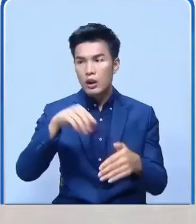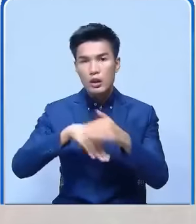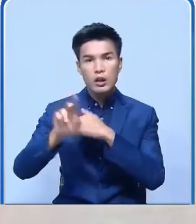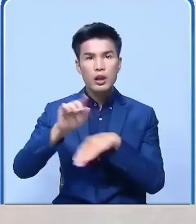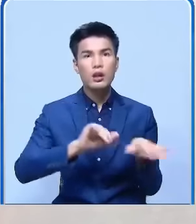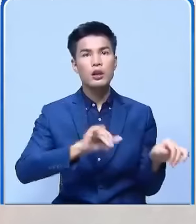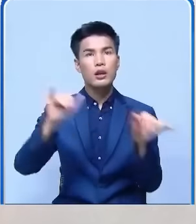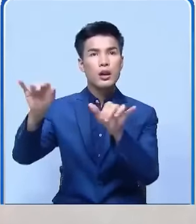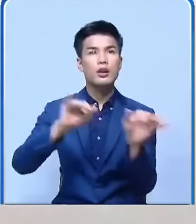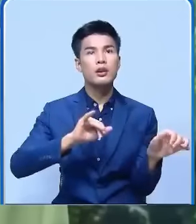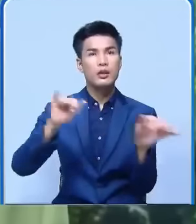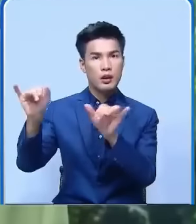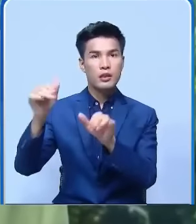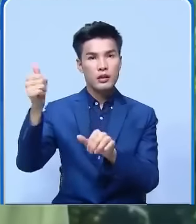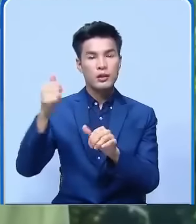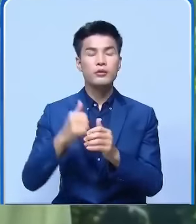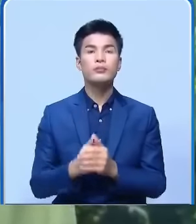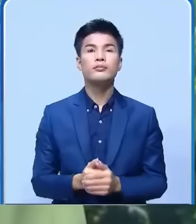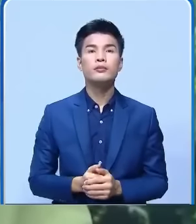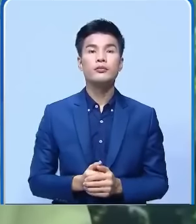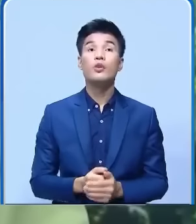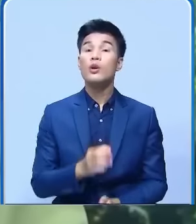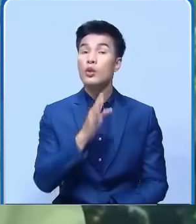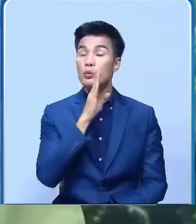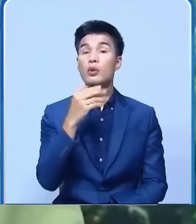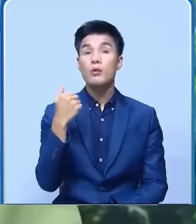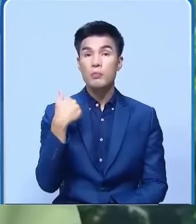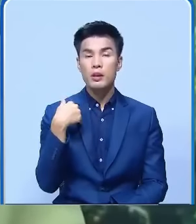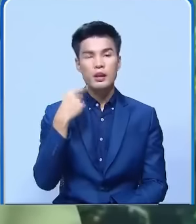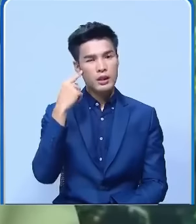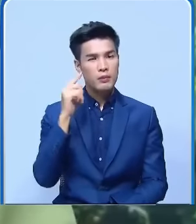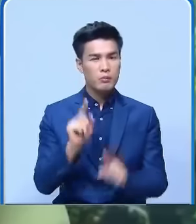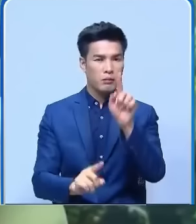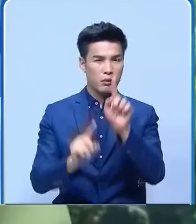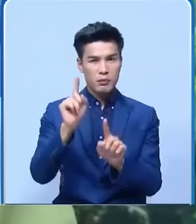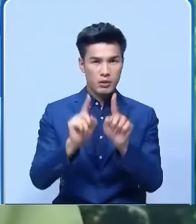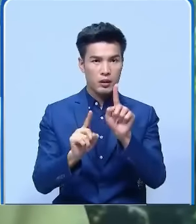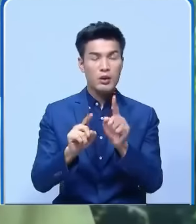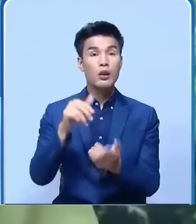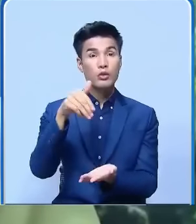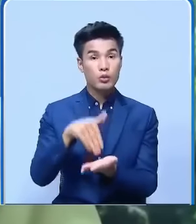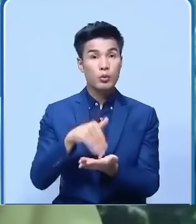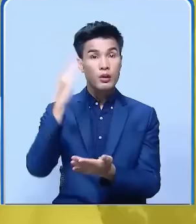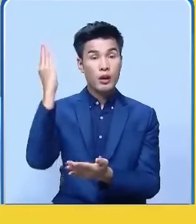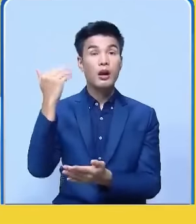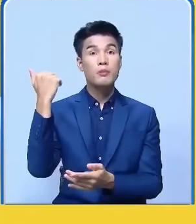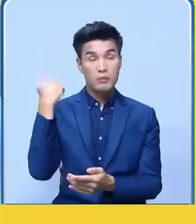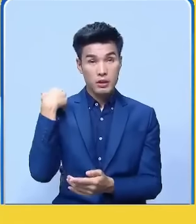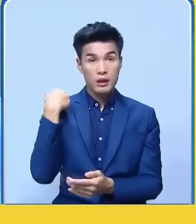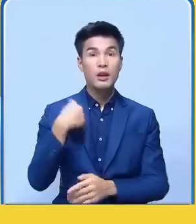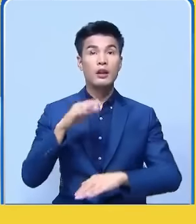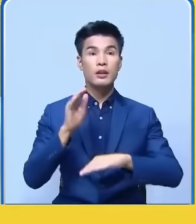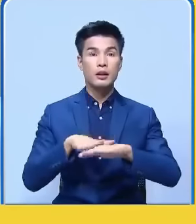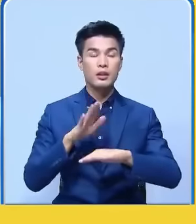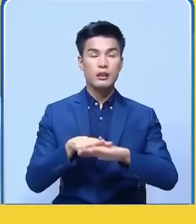พครับ ถ้าเรามีการคาดการณ์จากกรมอุตุนิยมวิทยาเราก็จะแจ้งเตือนไปเบื้องต้น